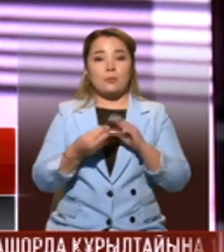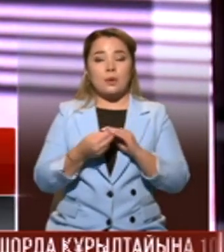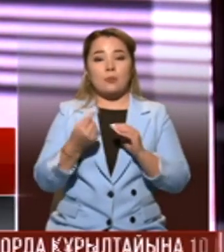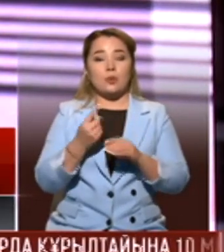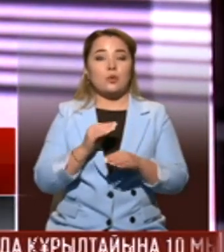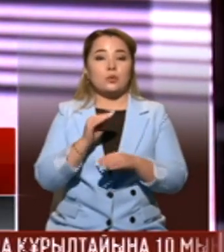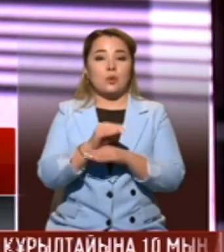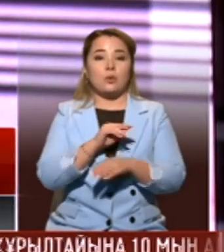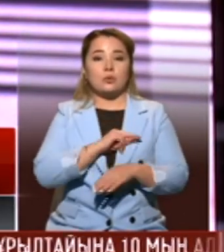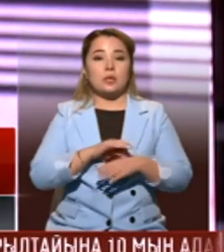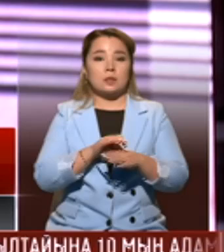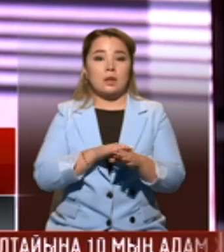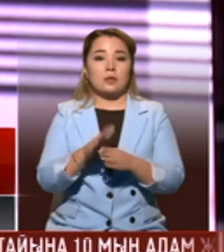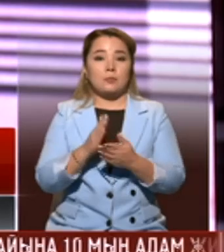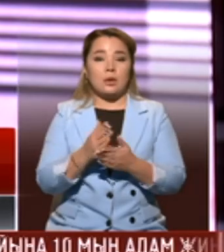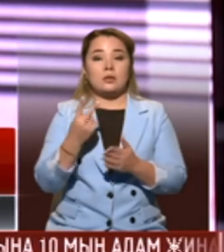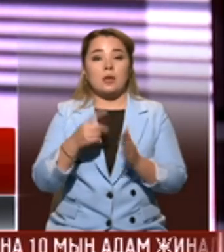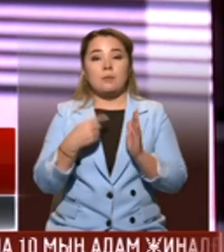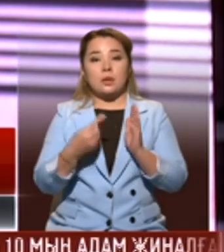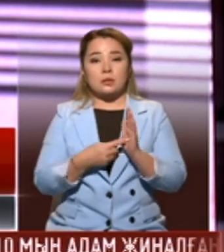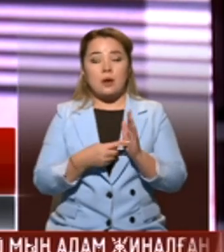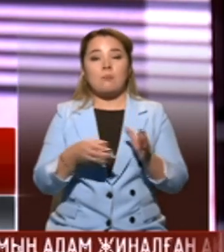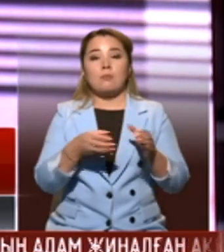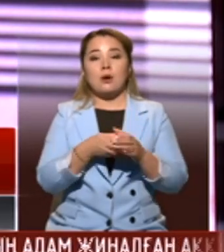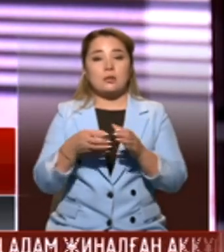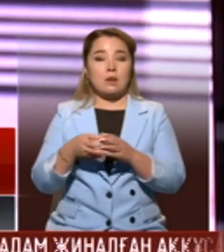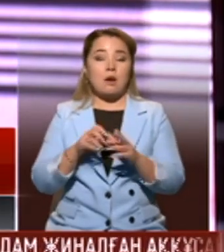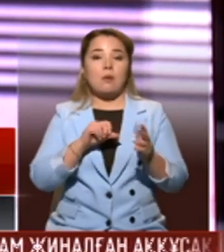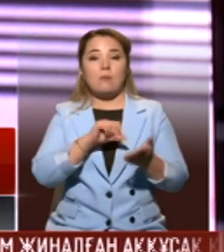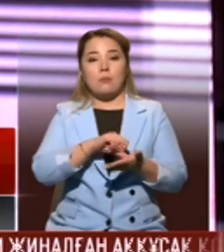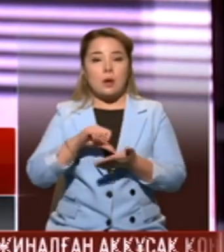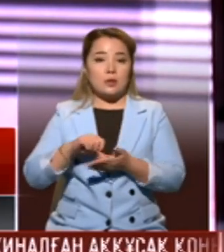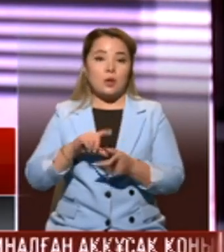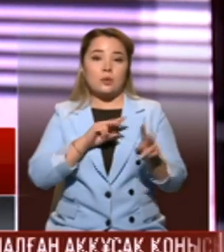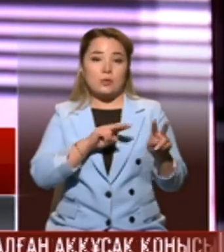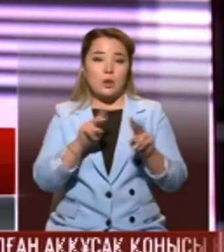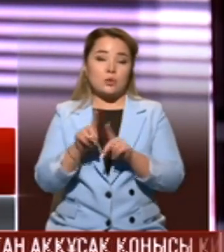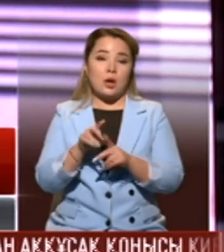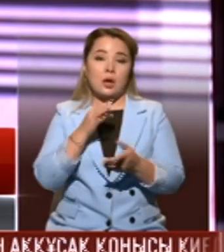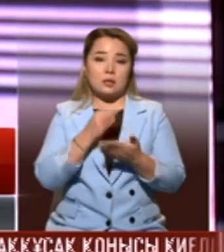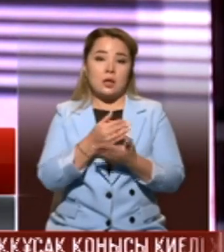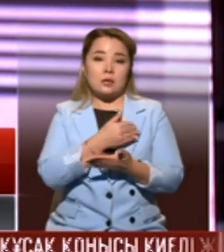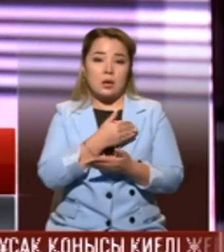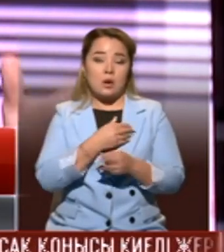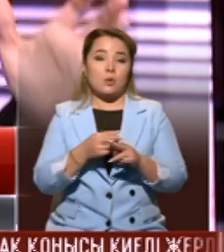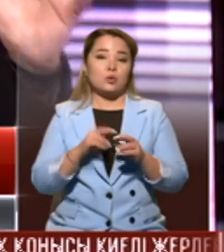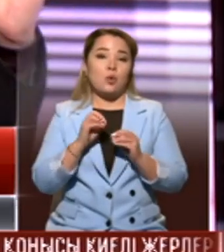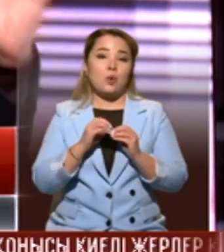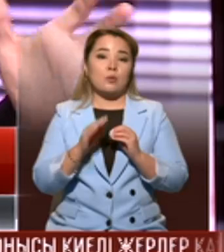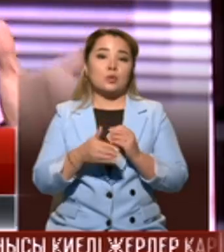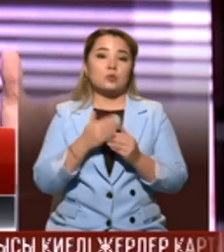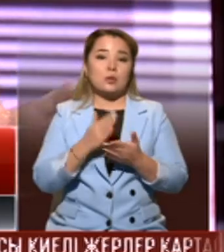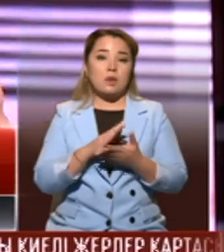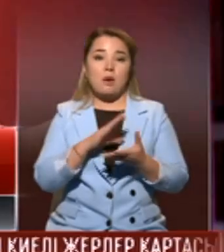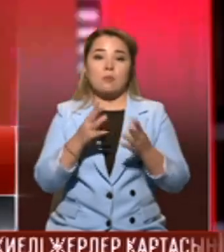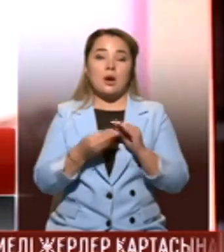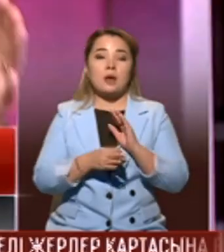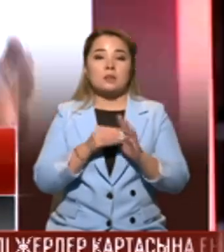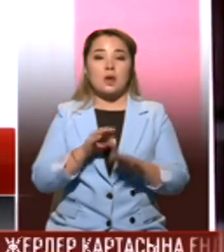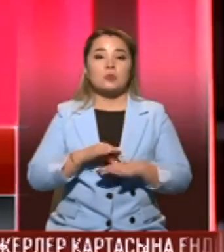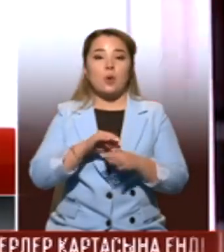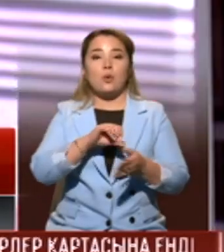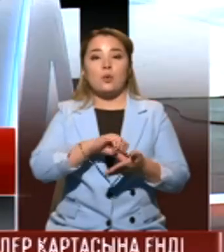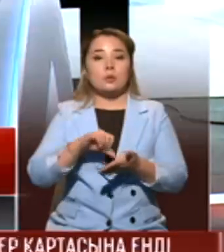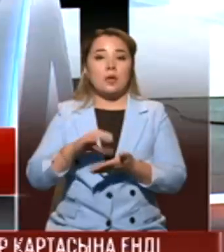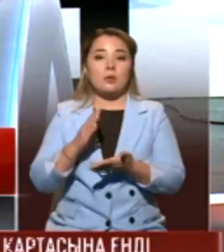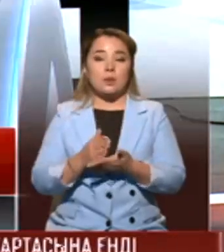қосу. Екінші мәселе енді партиялардың жаңа бақылаушысына қатысты айтқым келеді. Елнұр мырза мысалы айтып кетті, 10 мыңға жуық барлық енді сайлау учаскелерін жауып